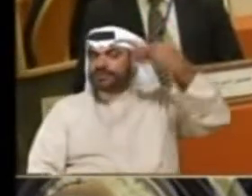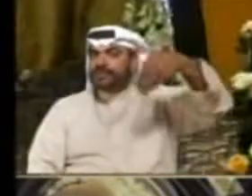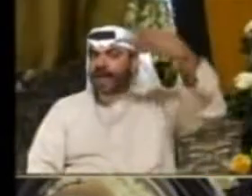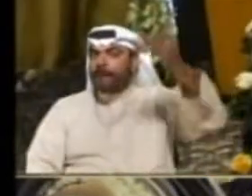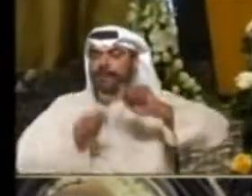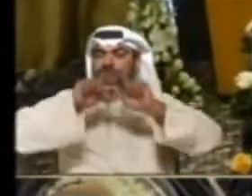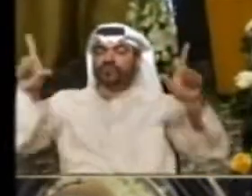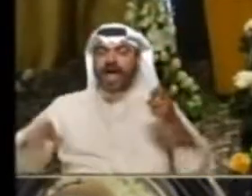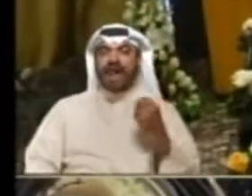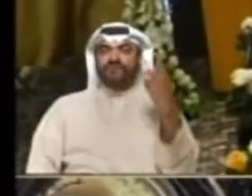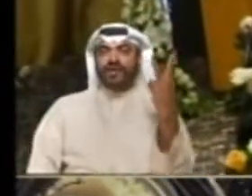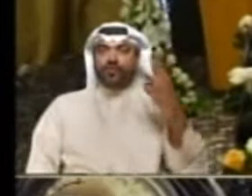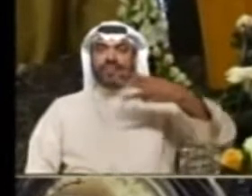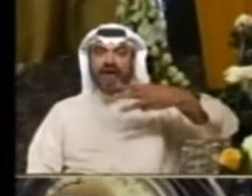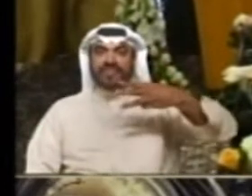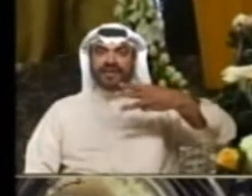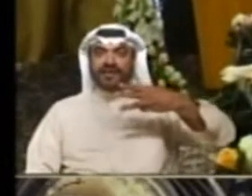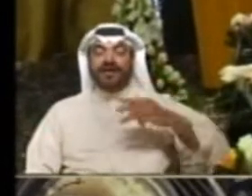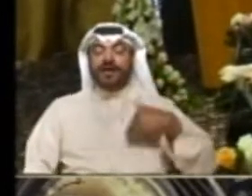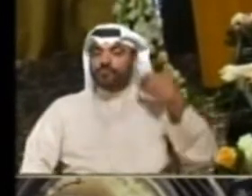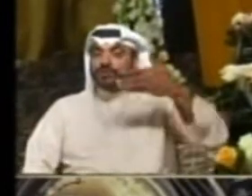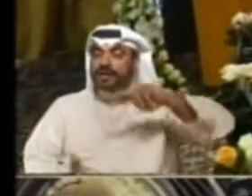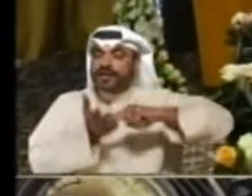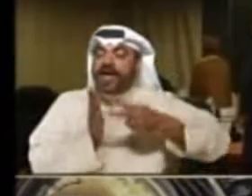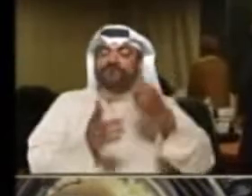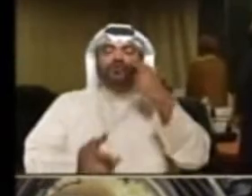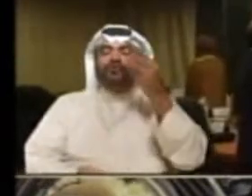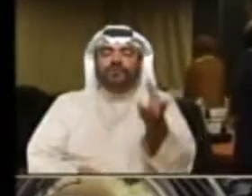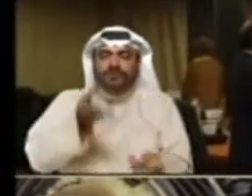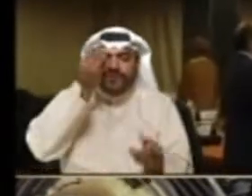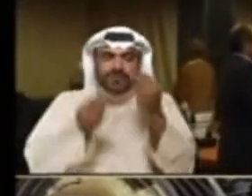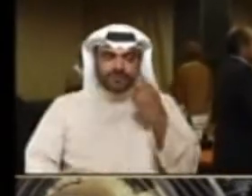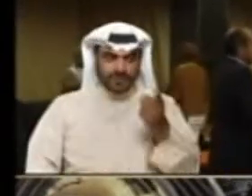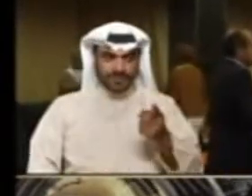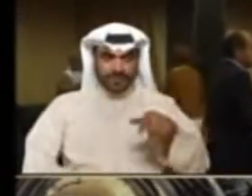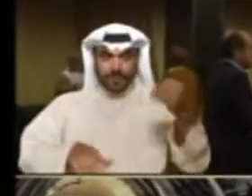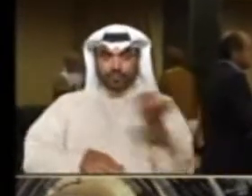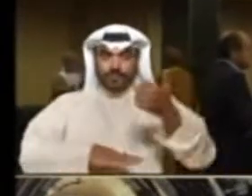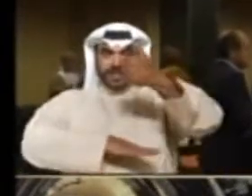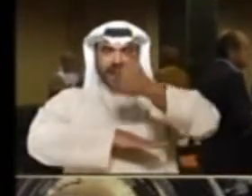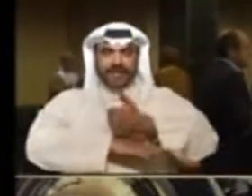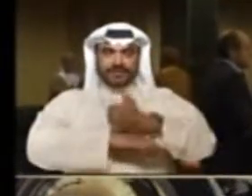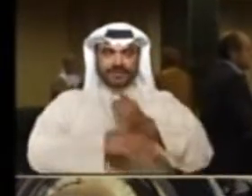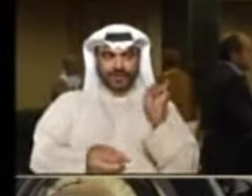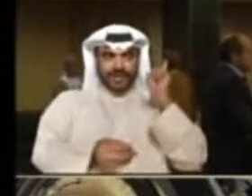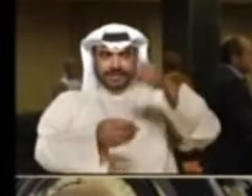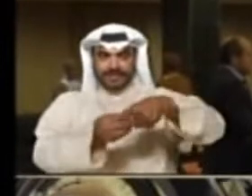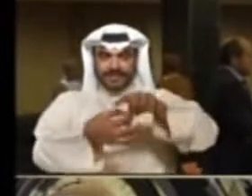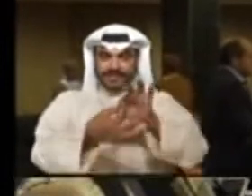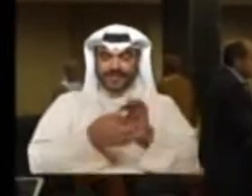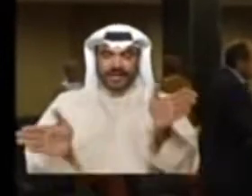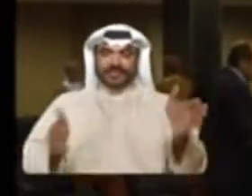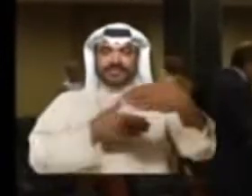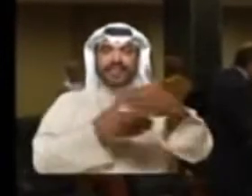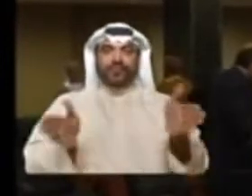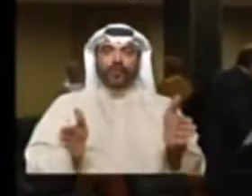عرض تجارب الدول الأعضاء في مجلس وزراء الشؤون الاجتماعية العرب. حجر الزاوية بهذا التعاون هو الصندوق الكويتي